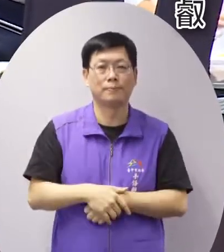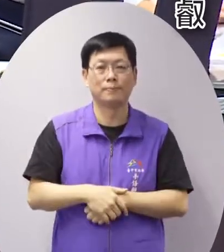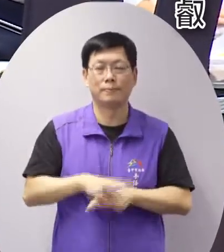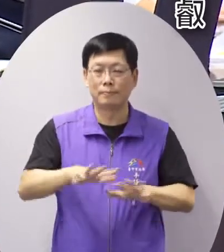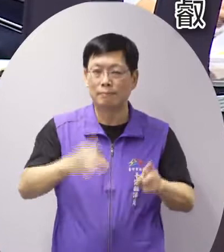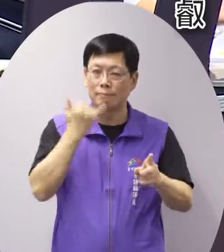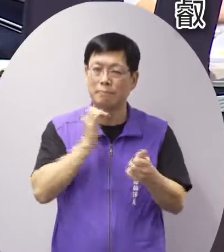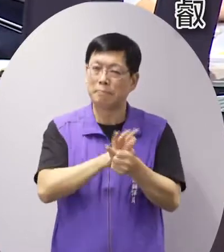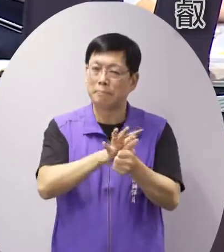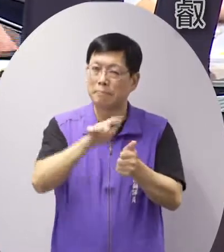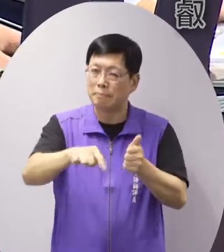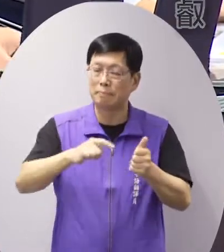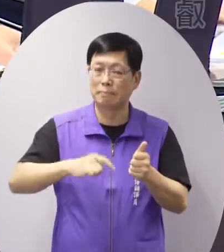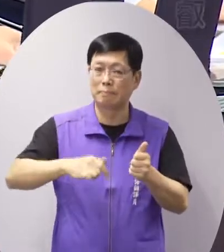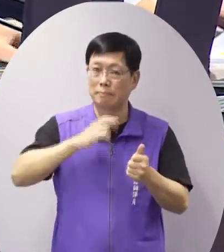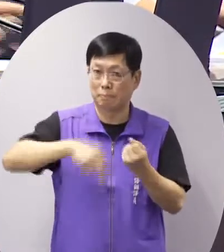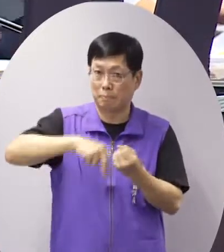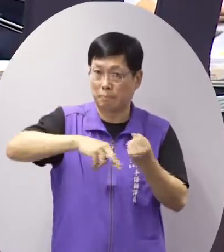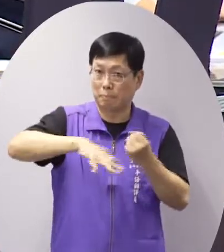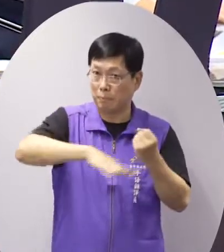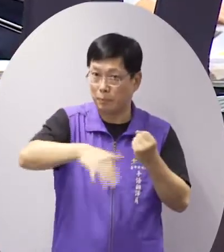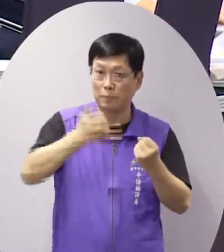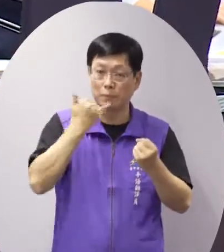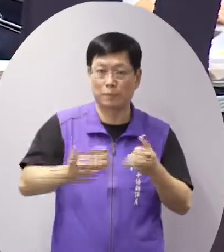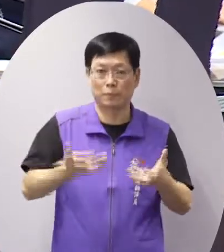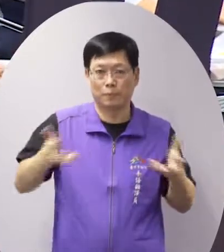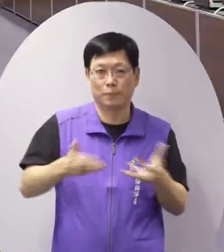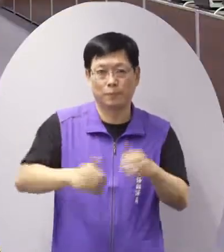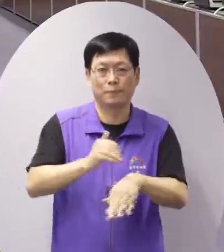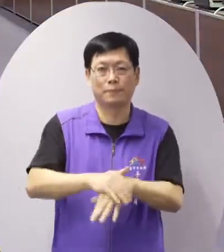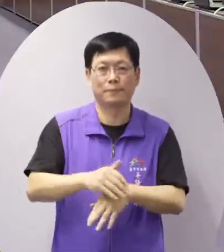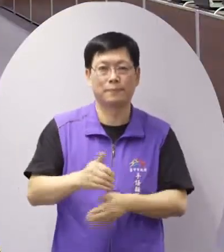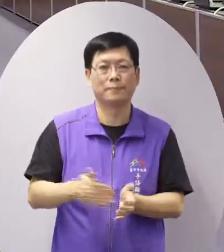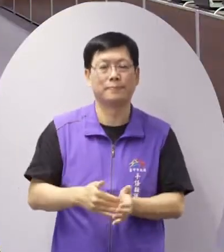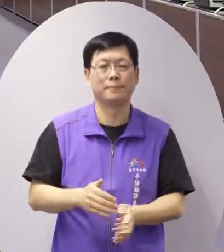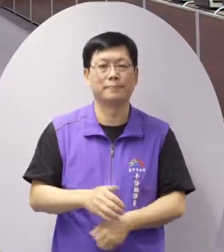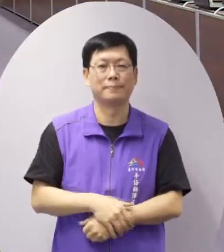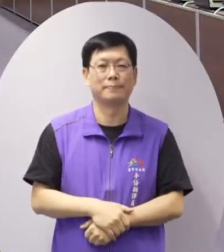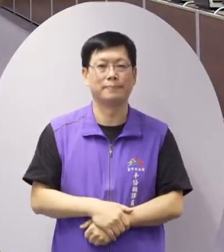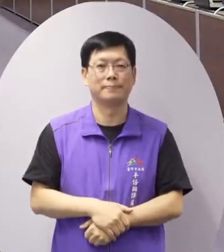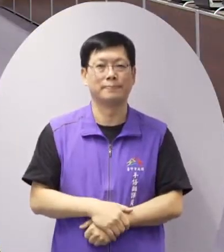让这个足球场可以尽速来完工。以上报告。